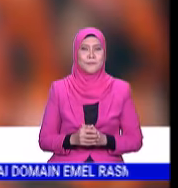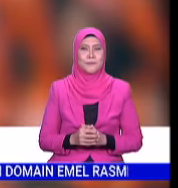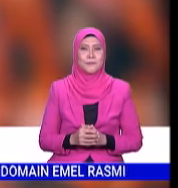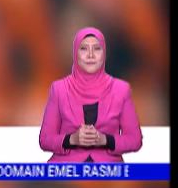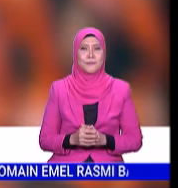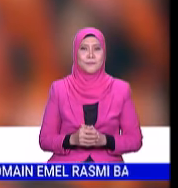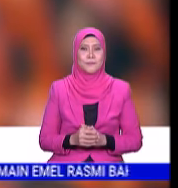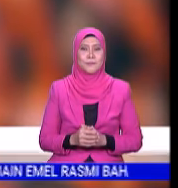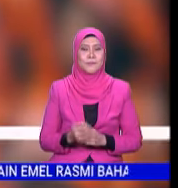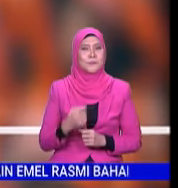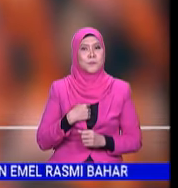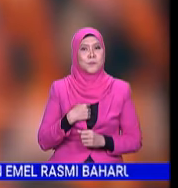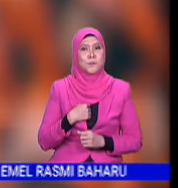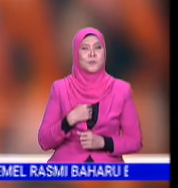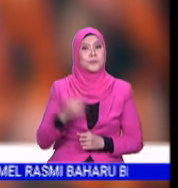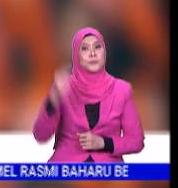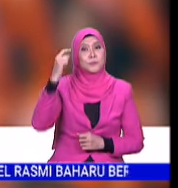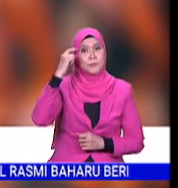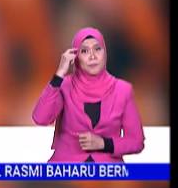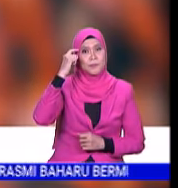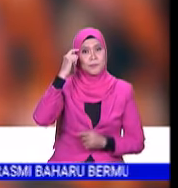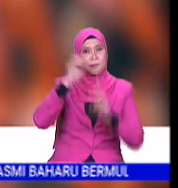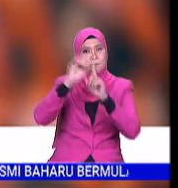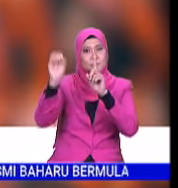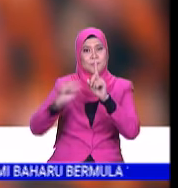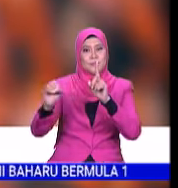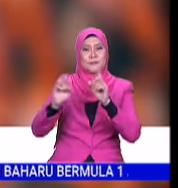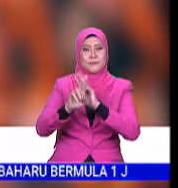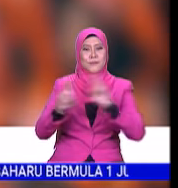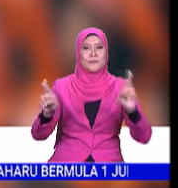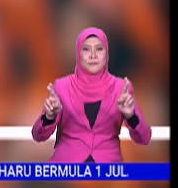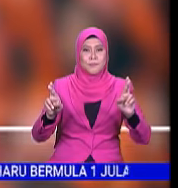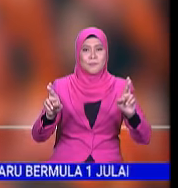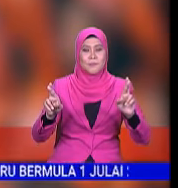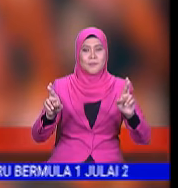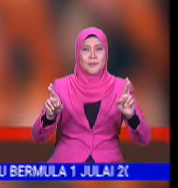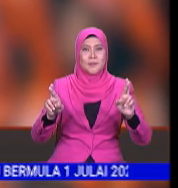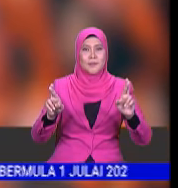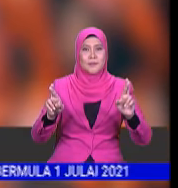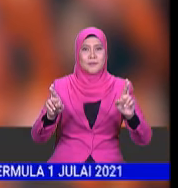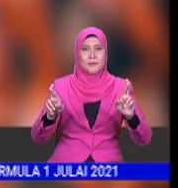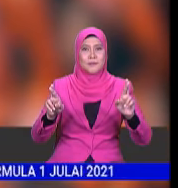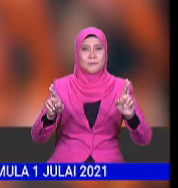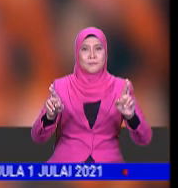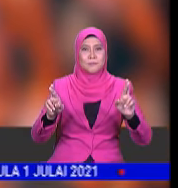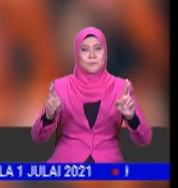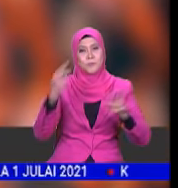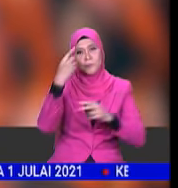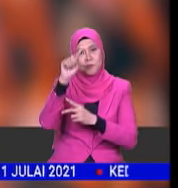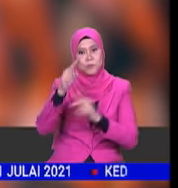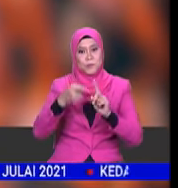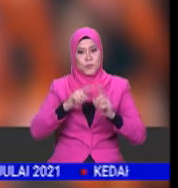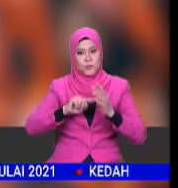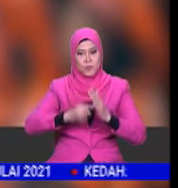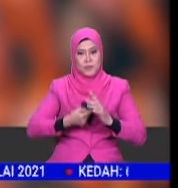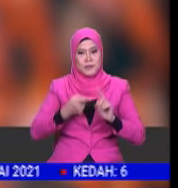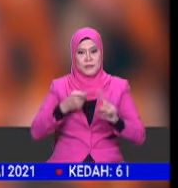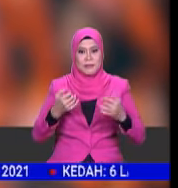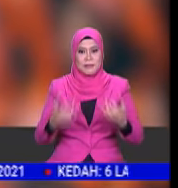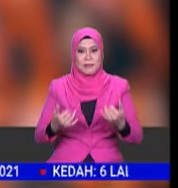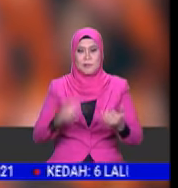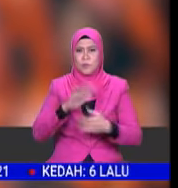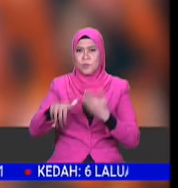I think I am about 100% ready, yeah. I think it's more of just a mental game from now on, like